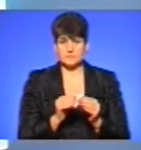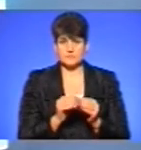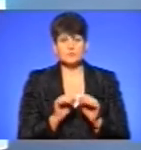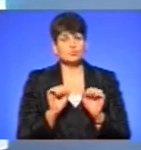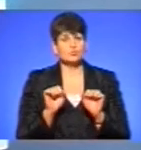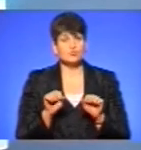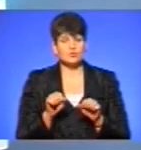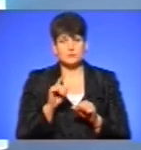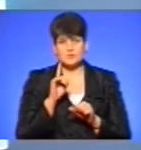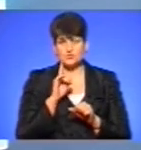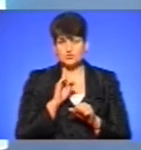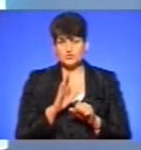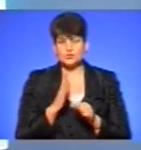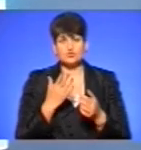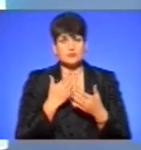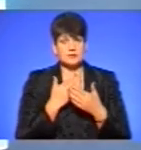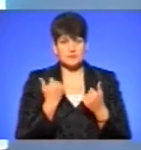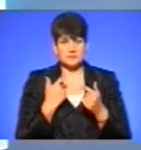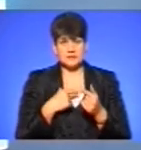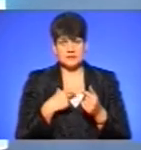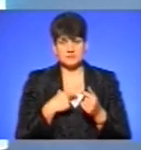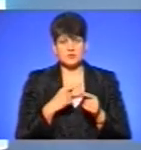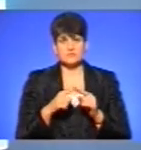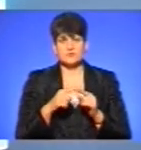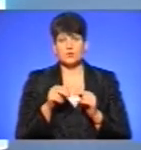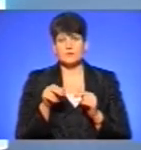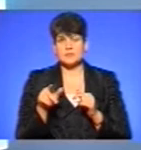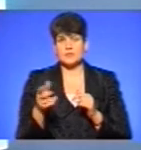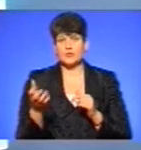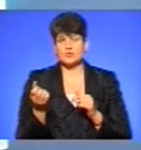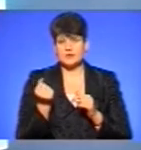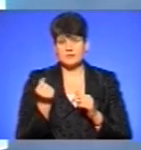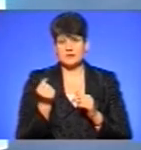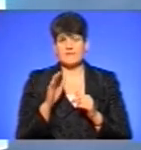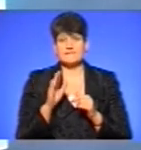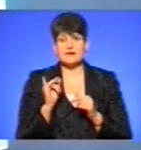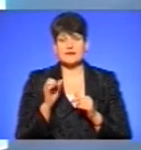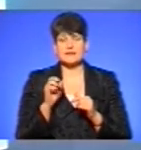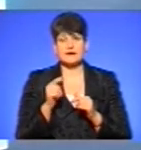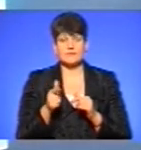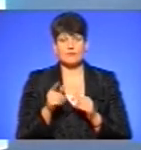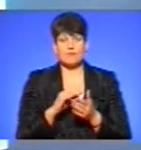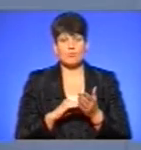при зручності, наприклад, якщо немає біля себе, швидко десь піти і отримати цей витяг повторно?